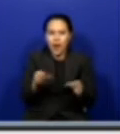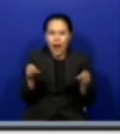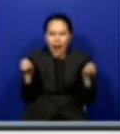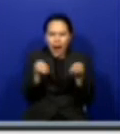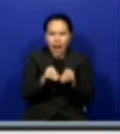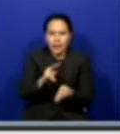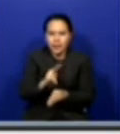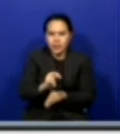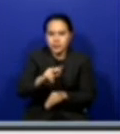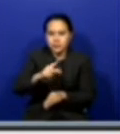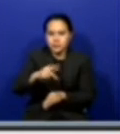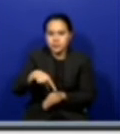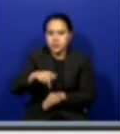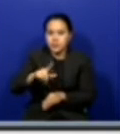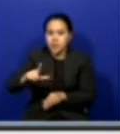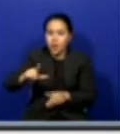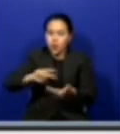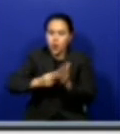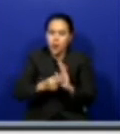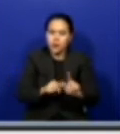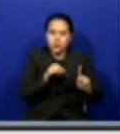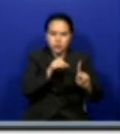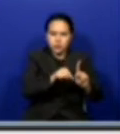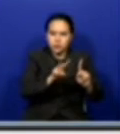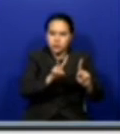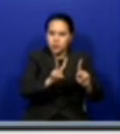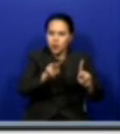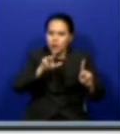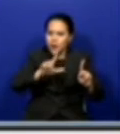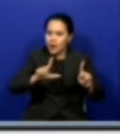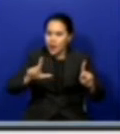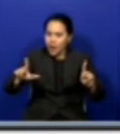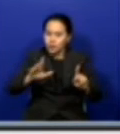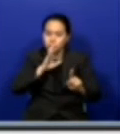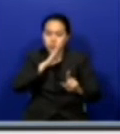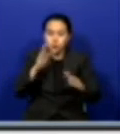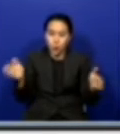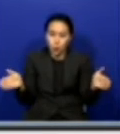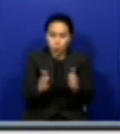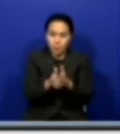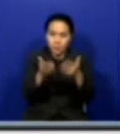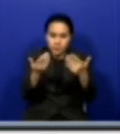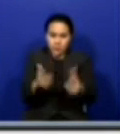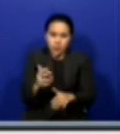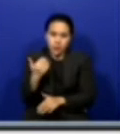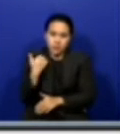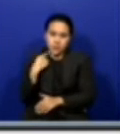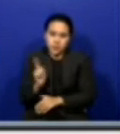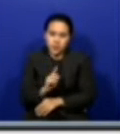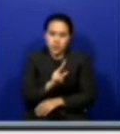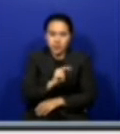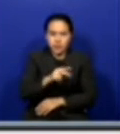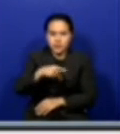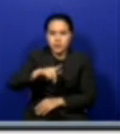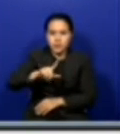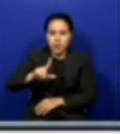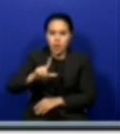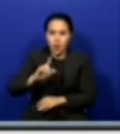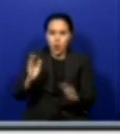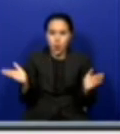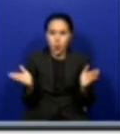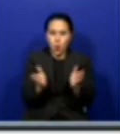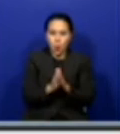คืออีก 1.2 ล้านล้านบาทเมื่อรวมกันแล้วจะทำให้เกิด NPL ในอนาคตสู